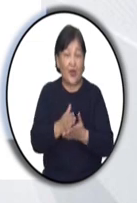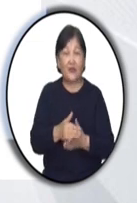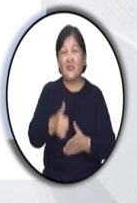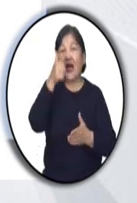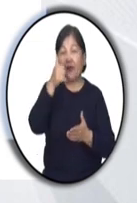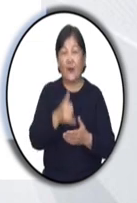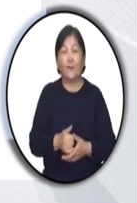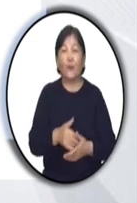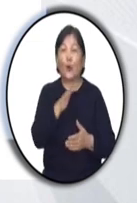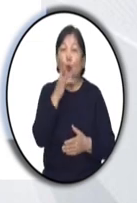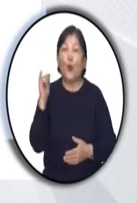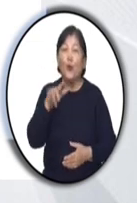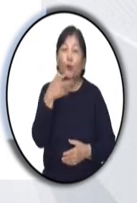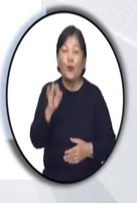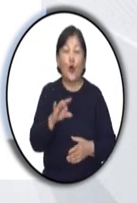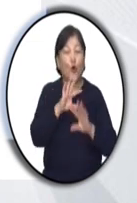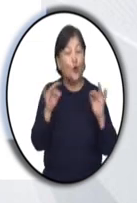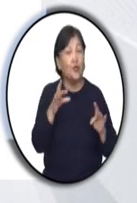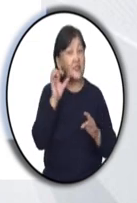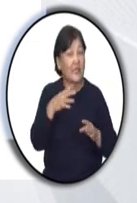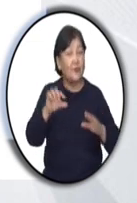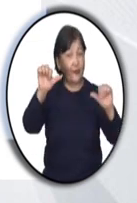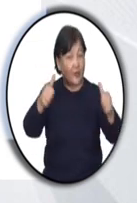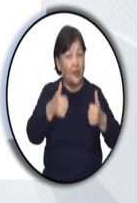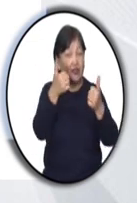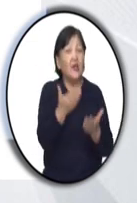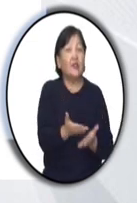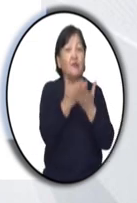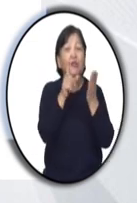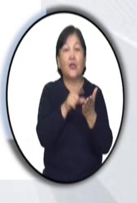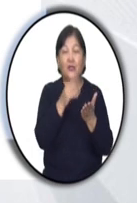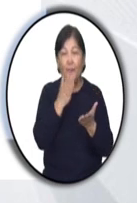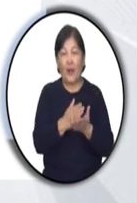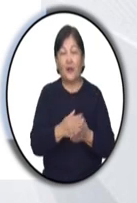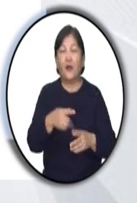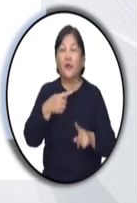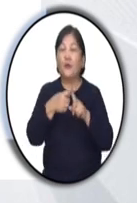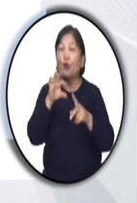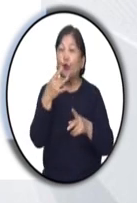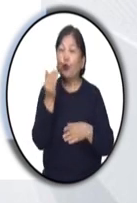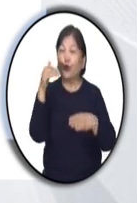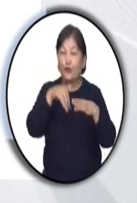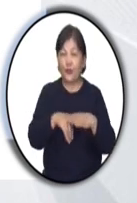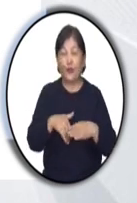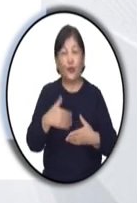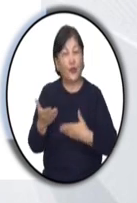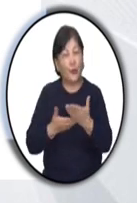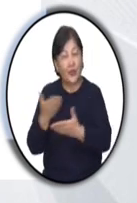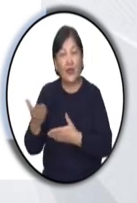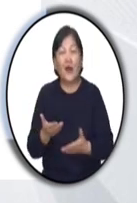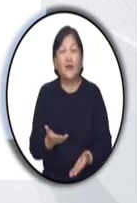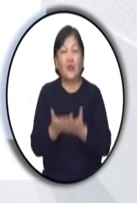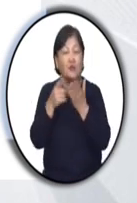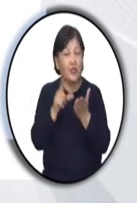тэгээ хоёрдугаарт нь болохоо зэрэг илүү уул уурхаан одоо бус салбарын экспортыг дэмжих шаардлага байна. За нэмэн үртэг ашиг